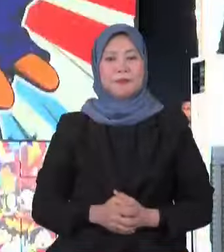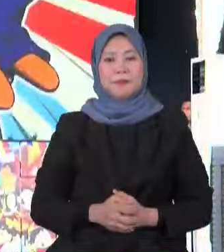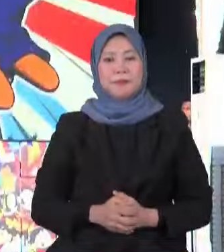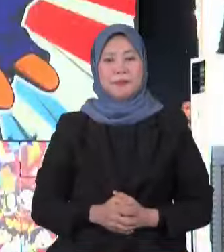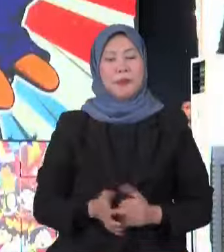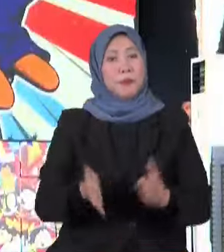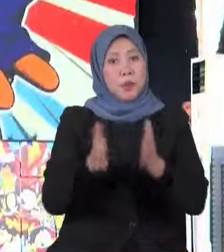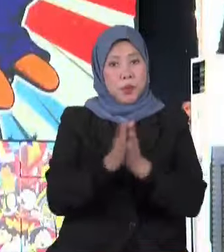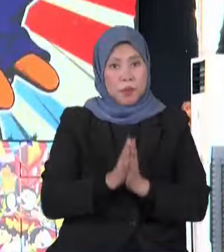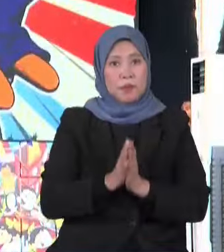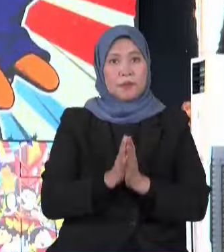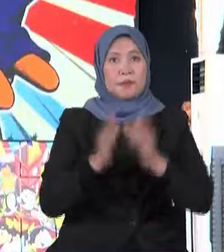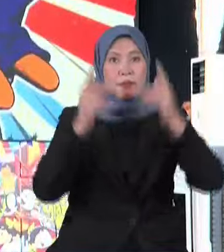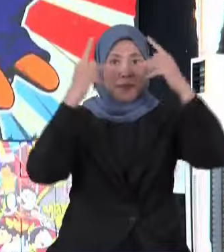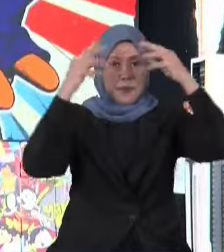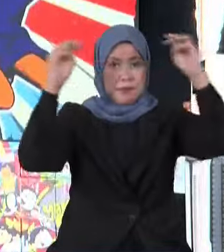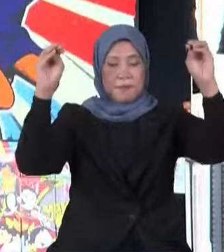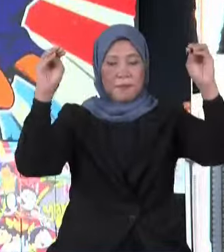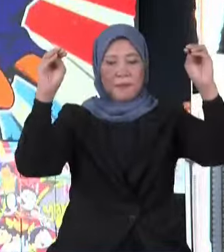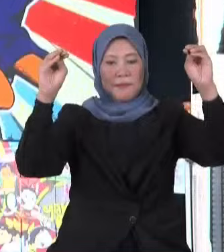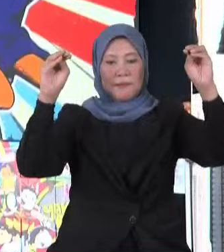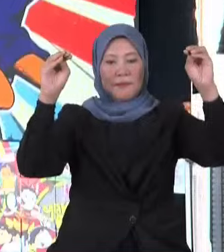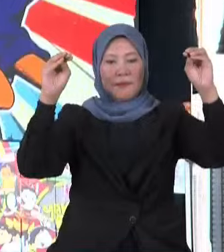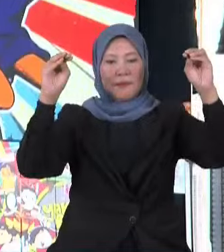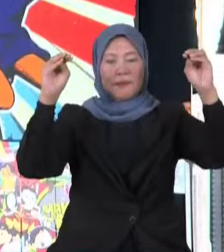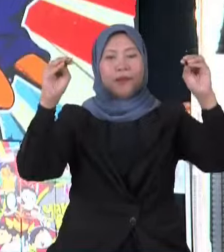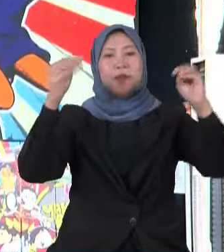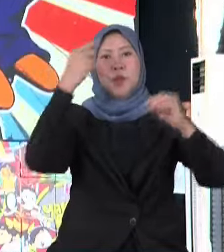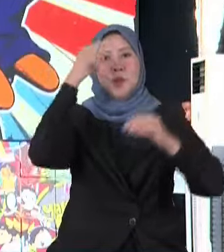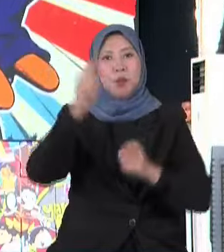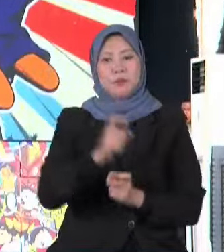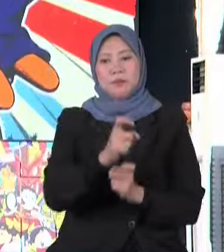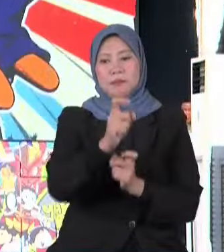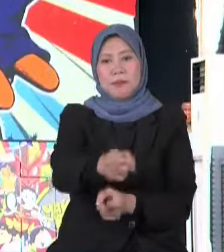lagi dipohon kepada Yang Amat Berhormat Perdana Menteri untuk menyempurnakan